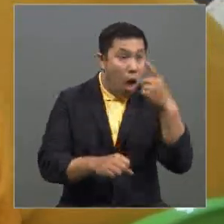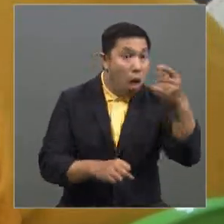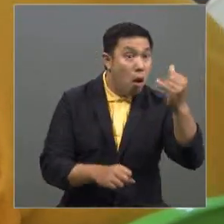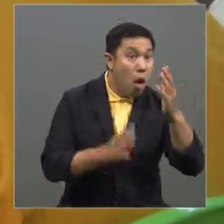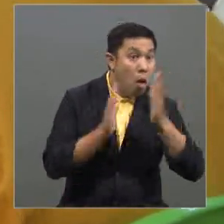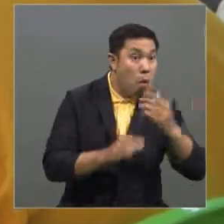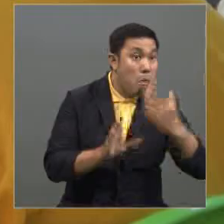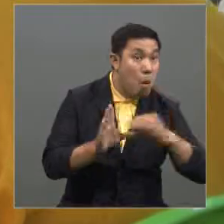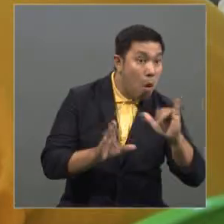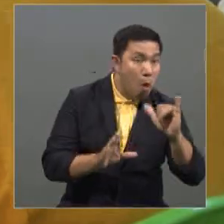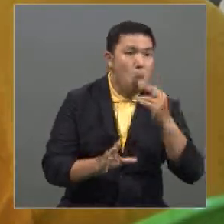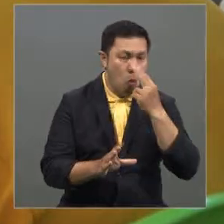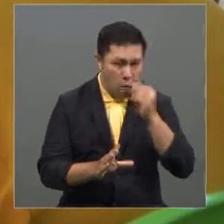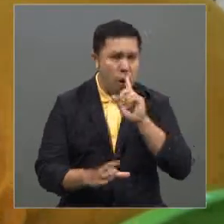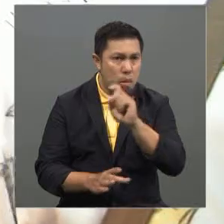กหล่น